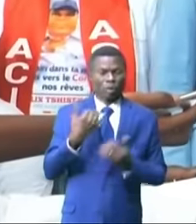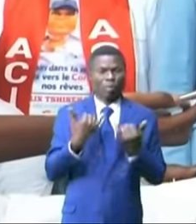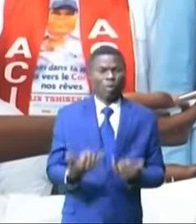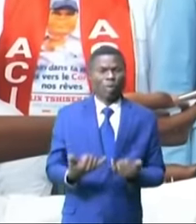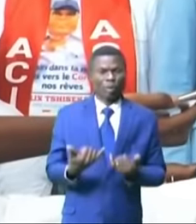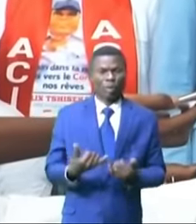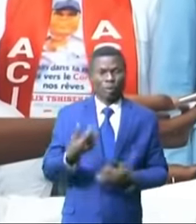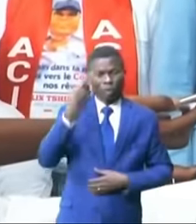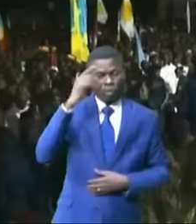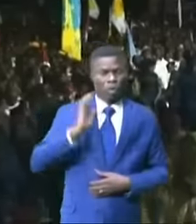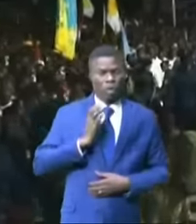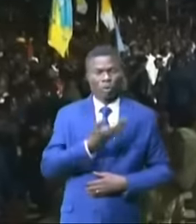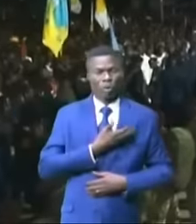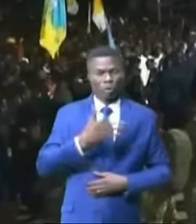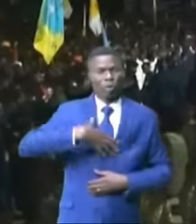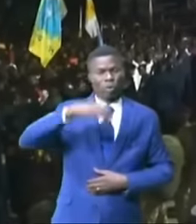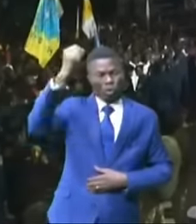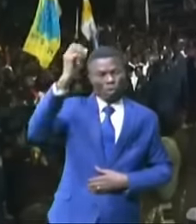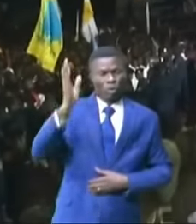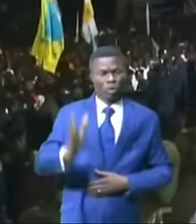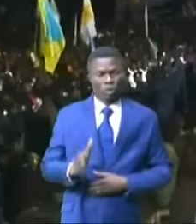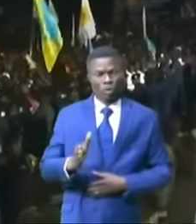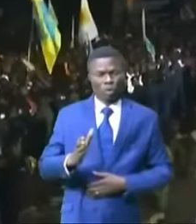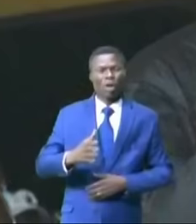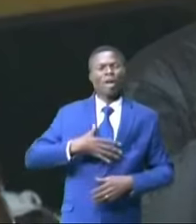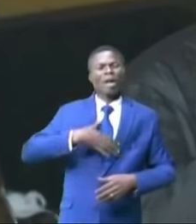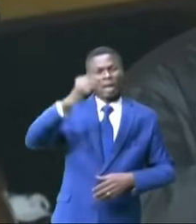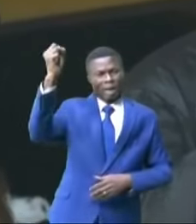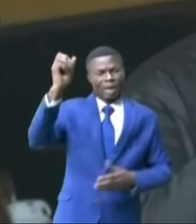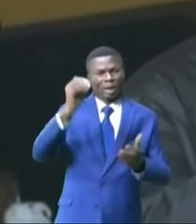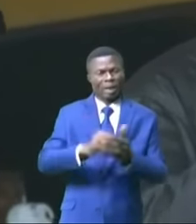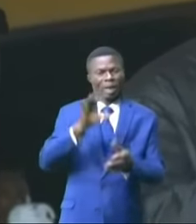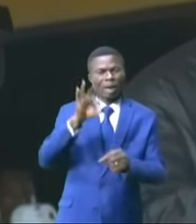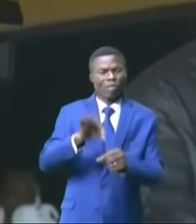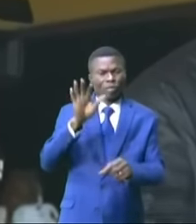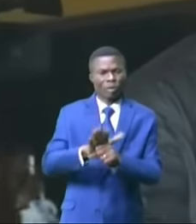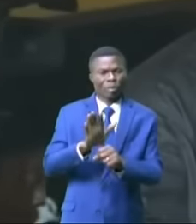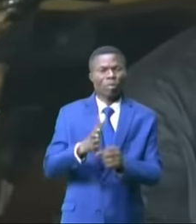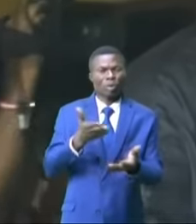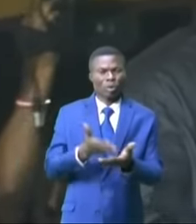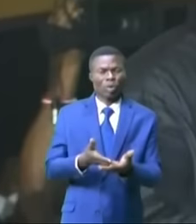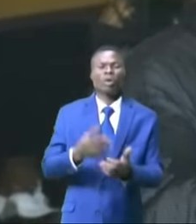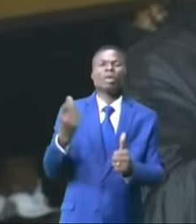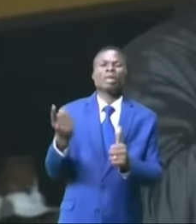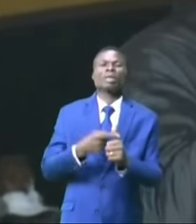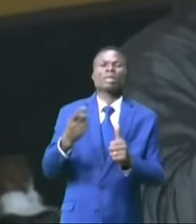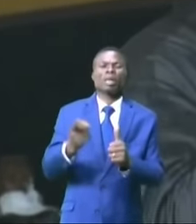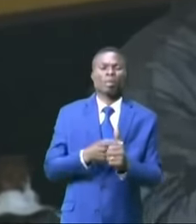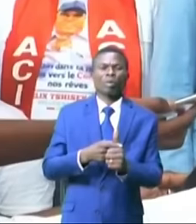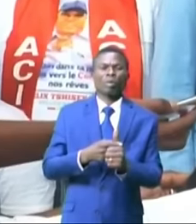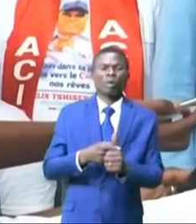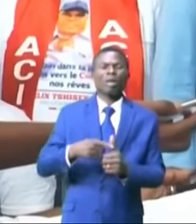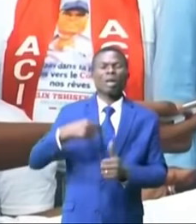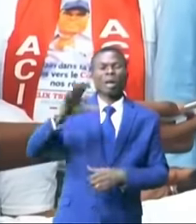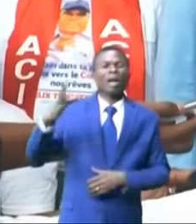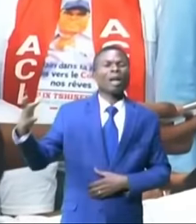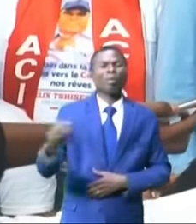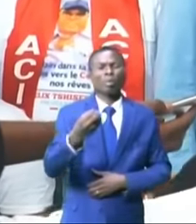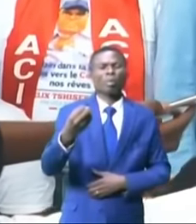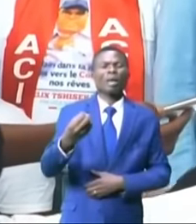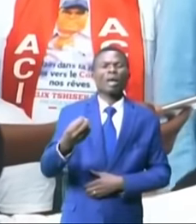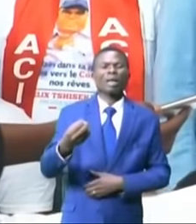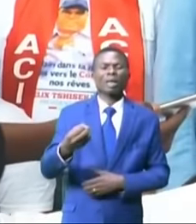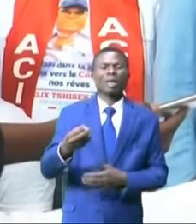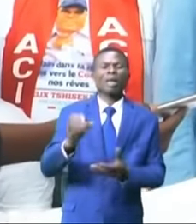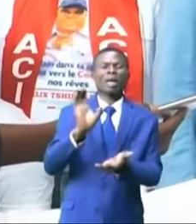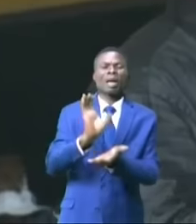que pour que notre champion passe avec un vote massif, il faudrait aller récupérer